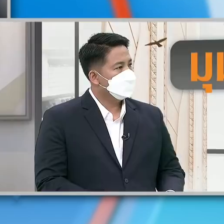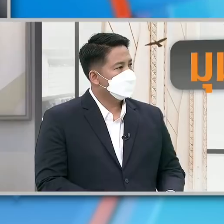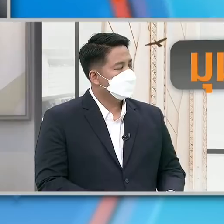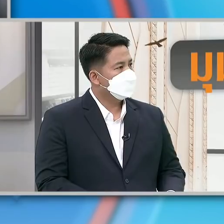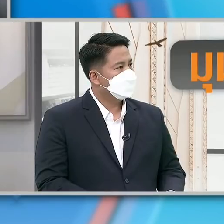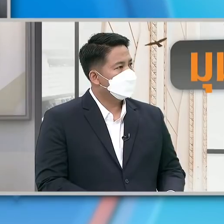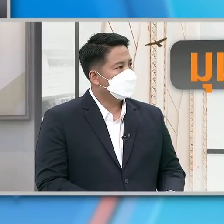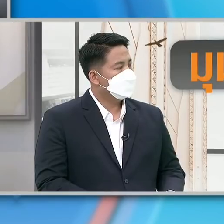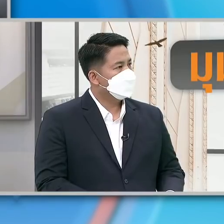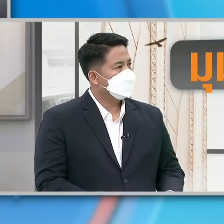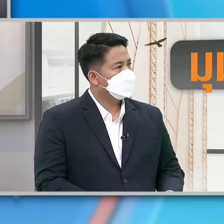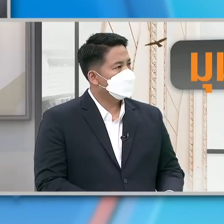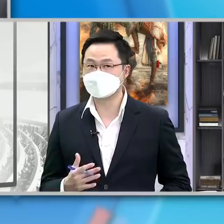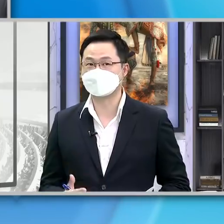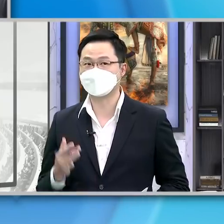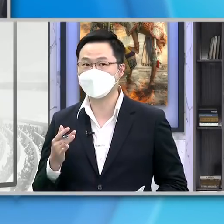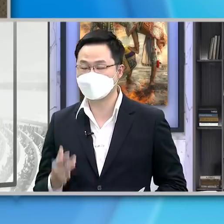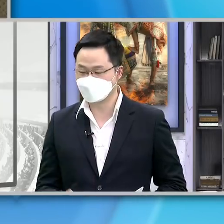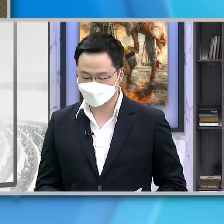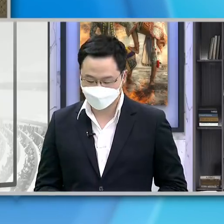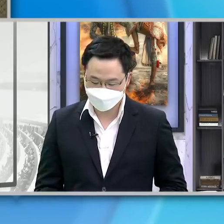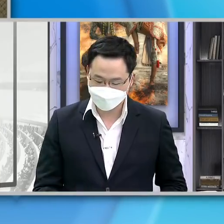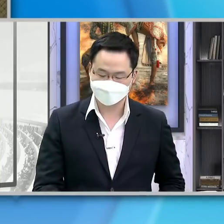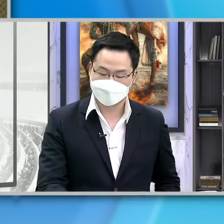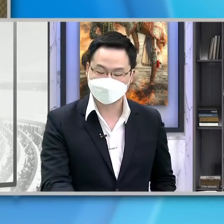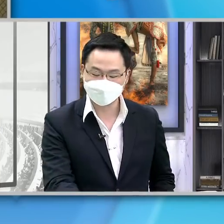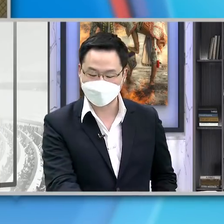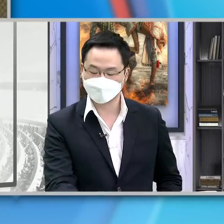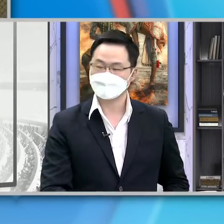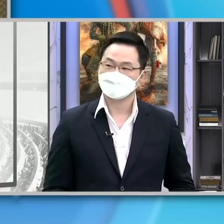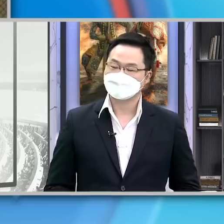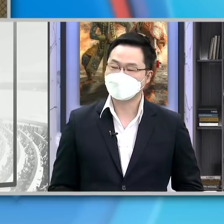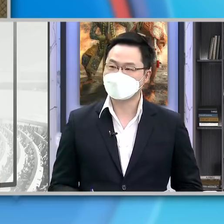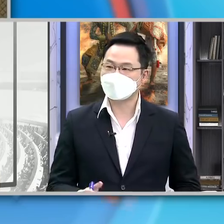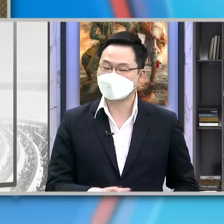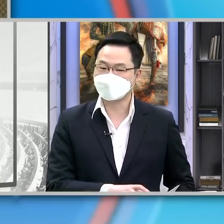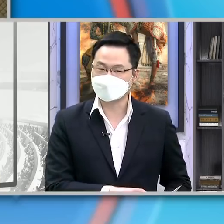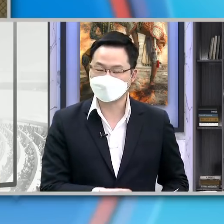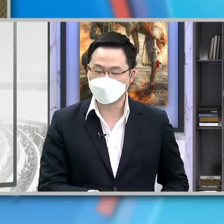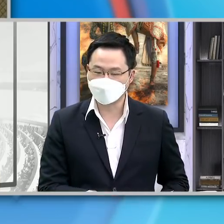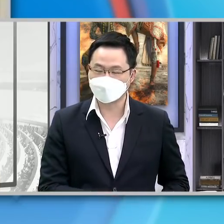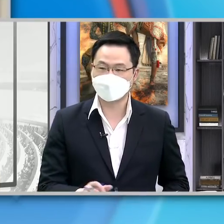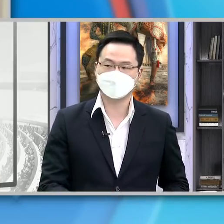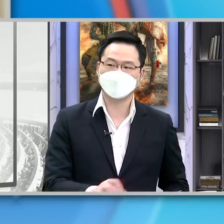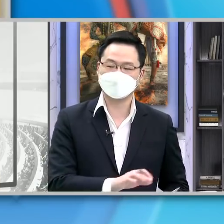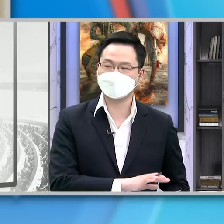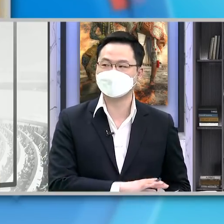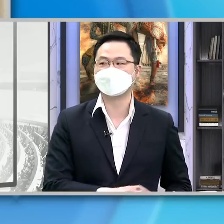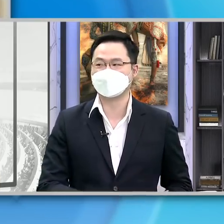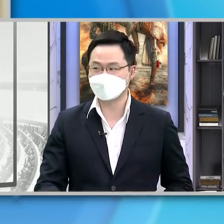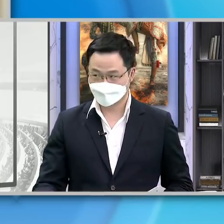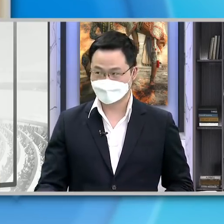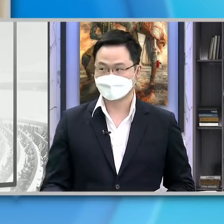าหรือท้องถิ่นซื้อวัคซีนจากผู้ผลิตโดยตรงเองเลยได้หรือเปล่า ครับ ที่ผ่านมารัฐบาลกับสบคบอกว่าผู้ผ